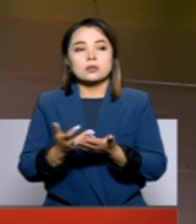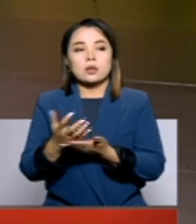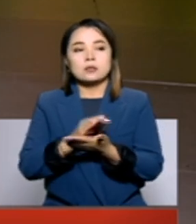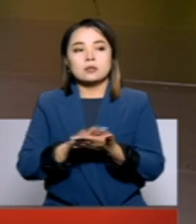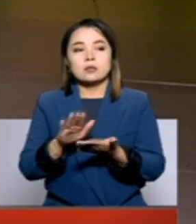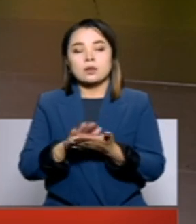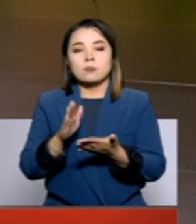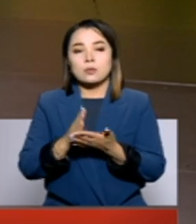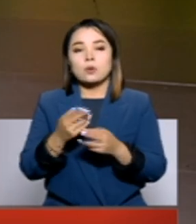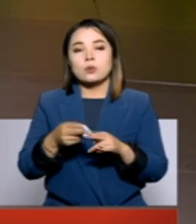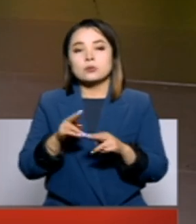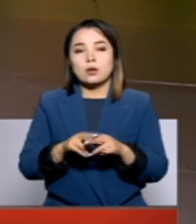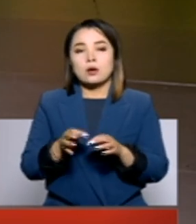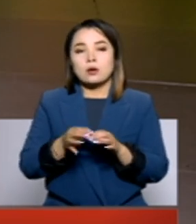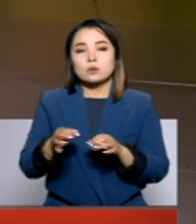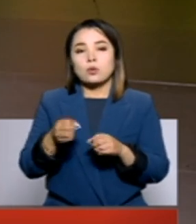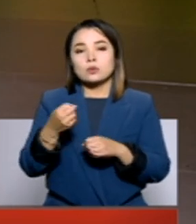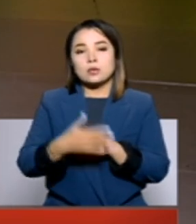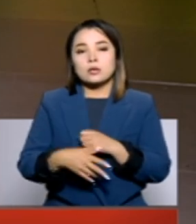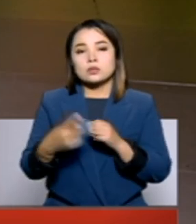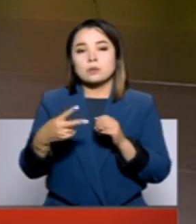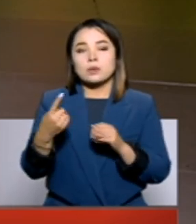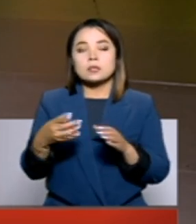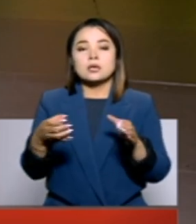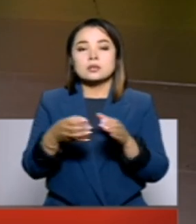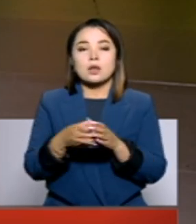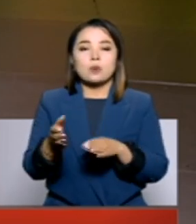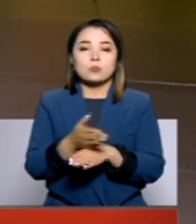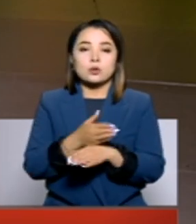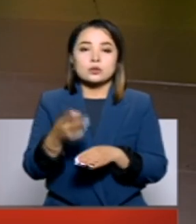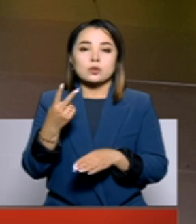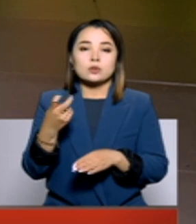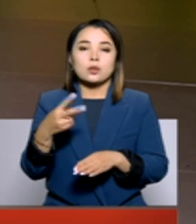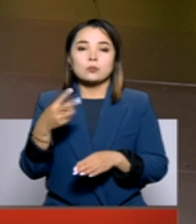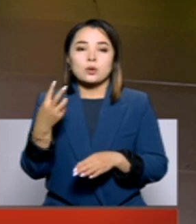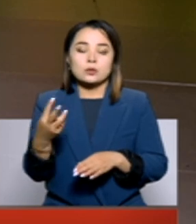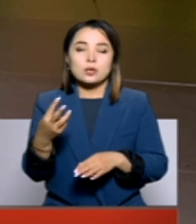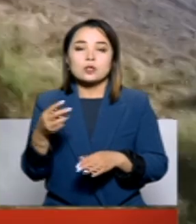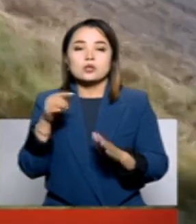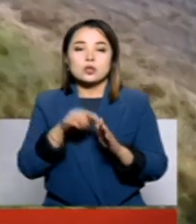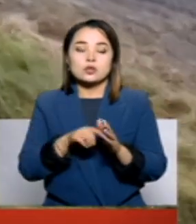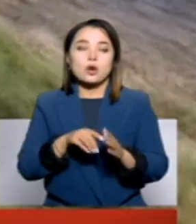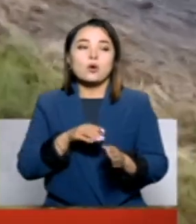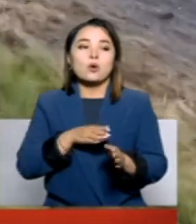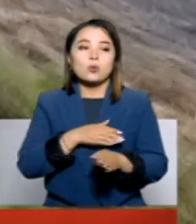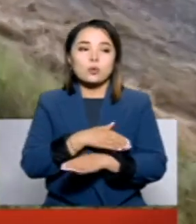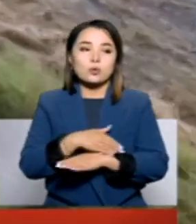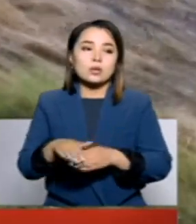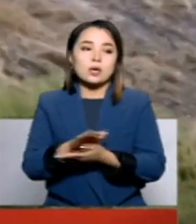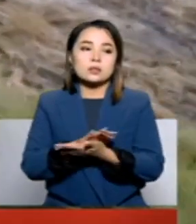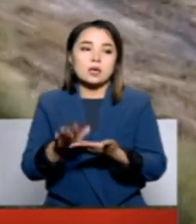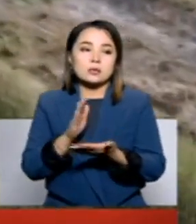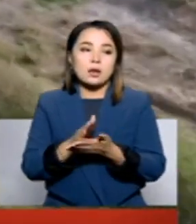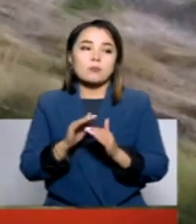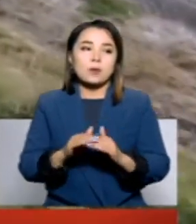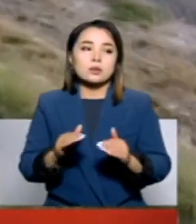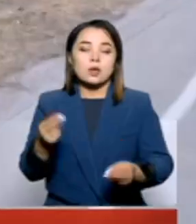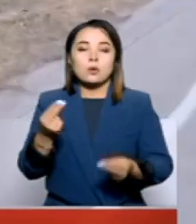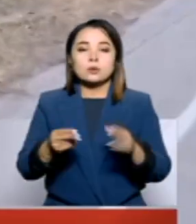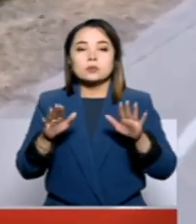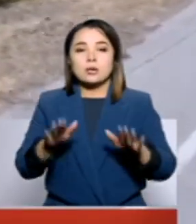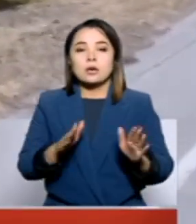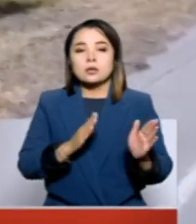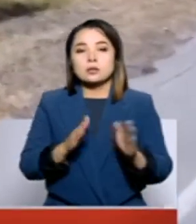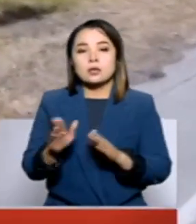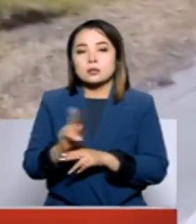тазартты. Бұдан бөлек аудан орталығы 21 секторға бөлініп, 223 ішкі көше тазаланды. Балалардың ойын алаңдары